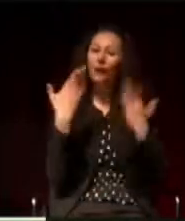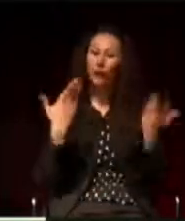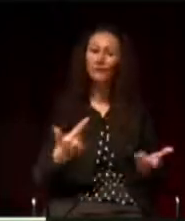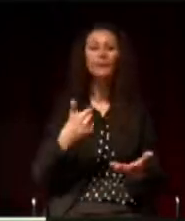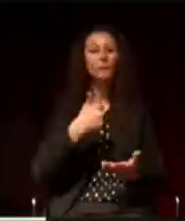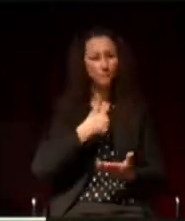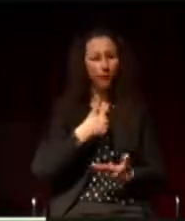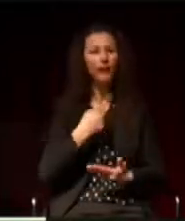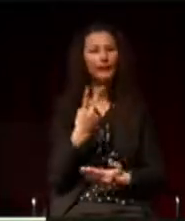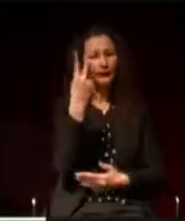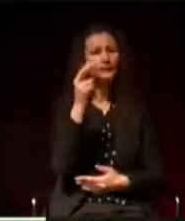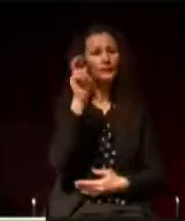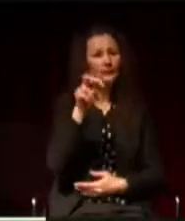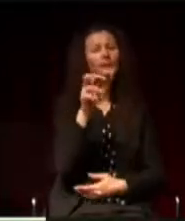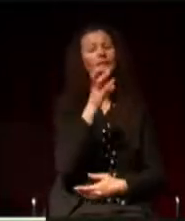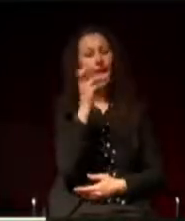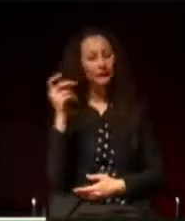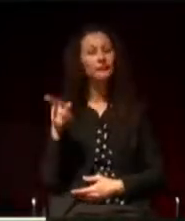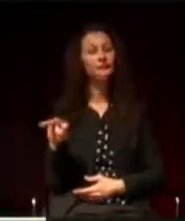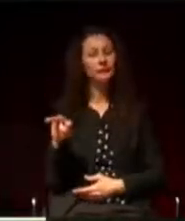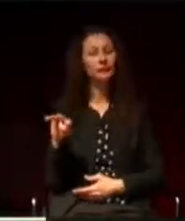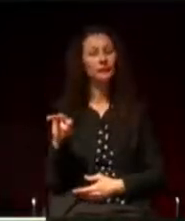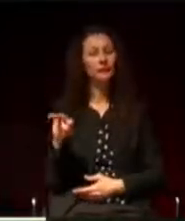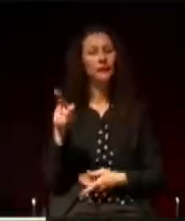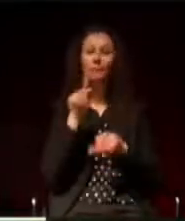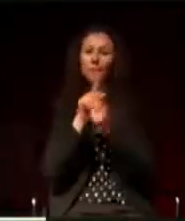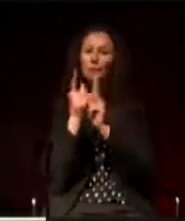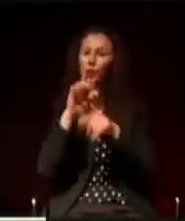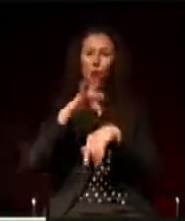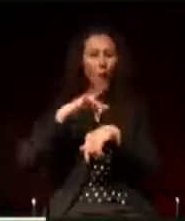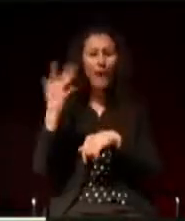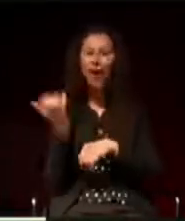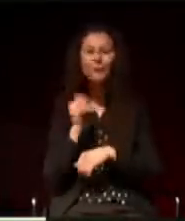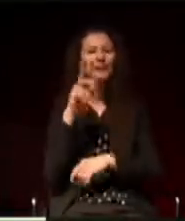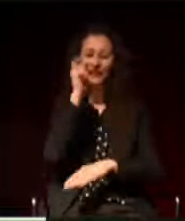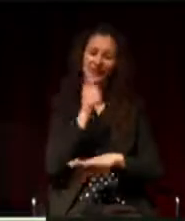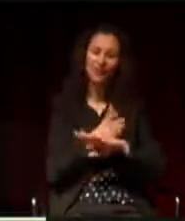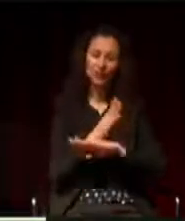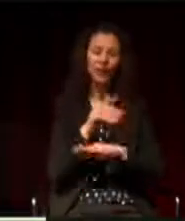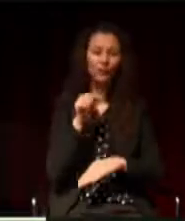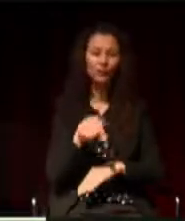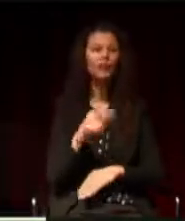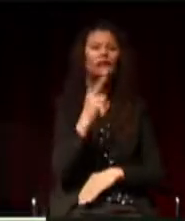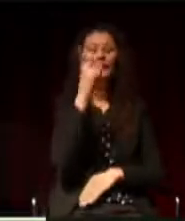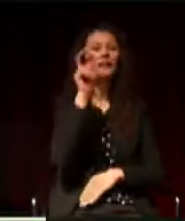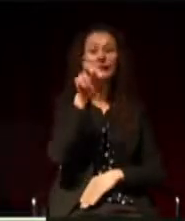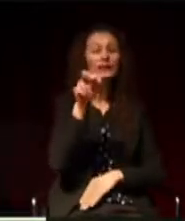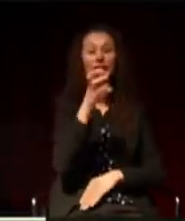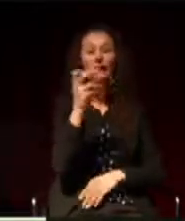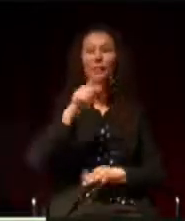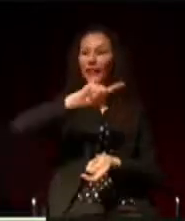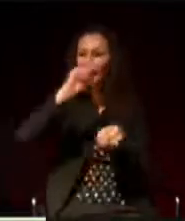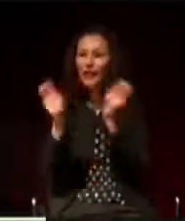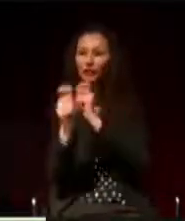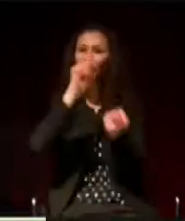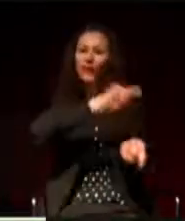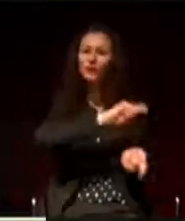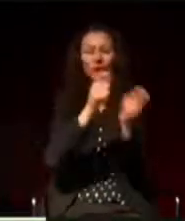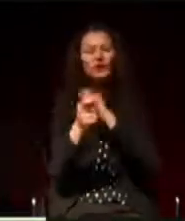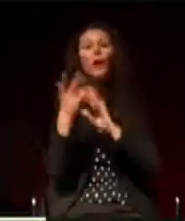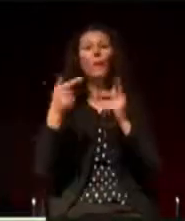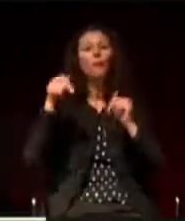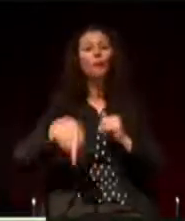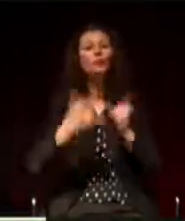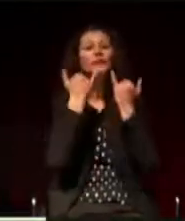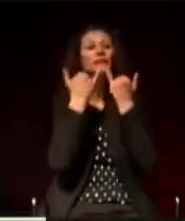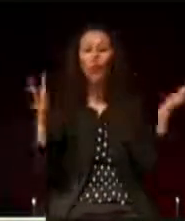de 7-8 kez yazmışım. Birbirimize kopya almadık, gerçeği bu. 7-8 kere değişerek ama bu mecliste